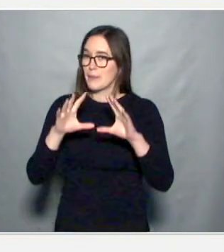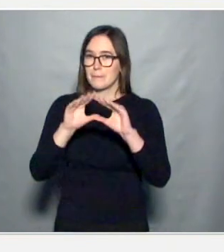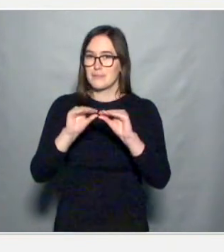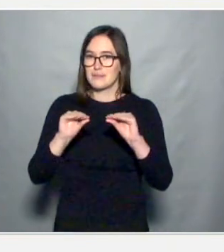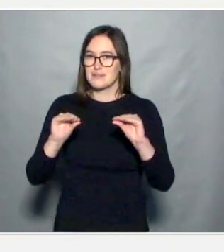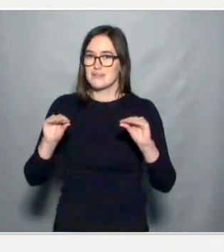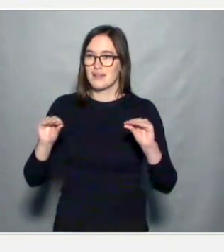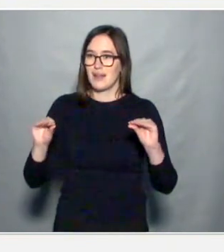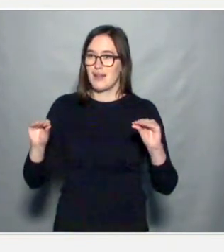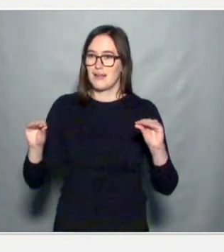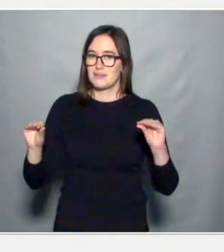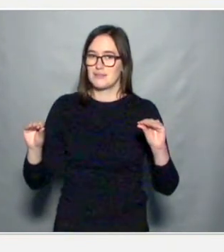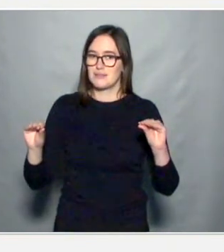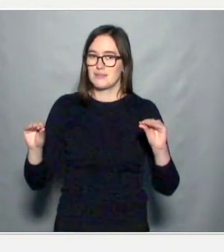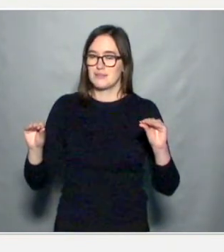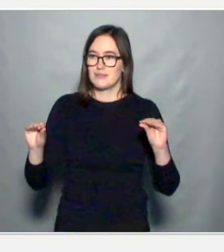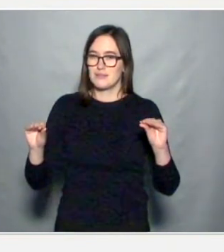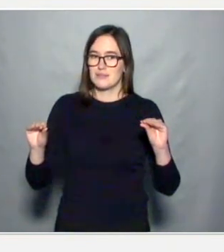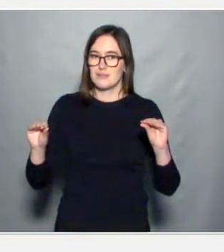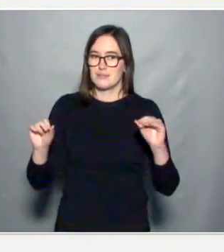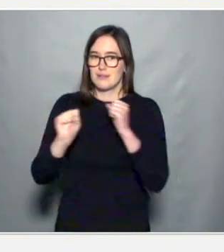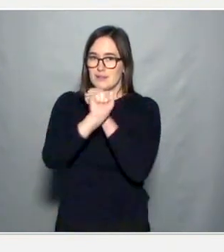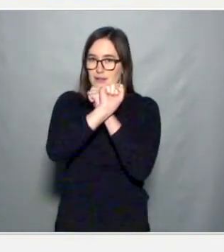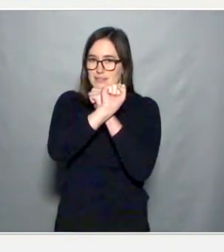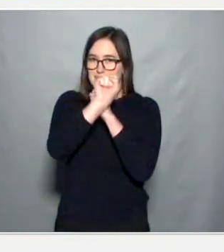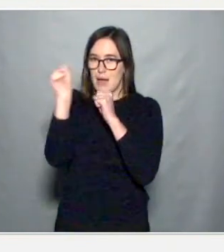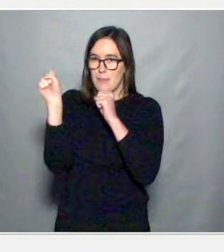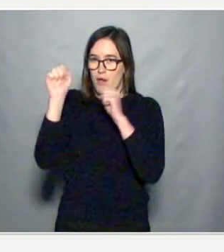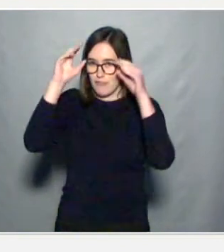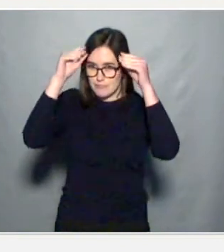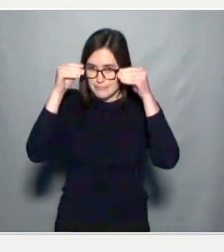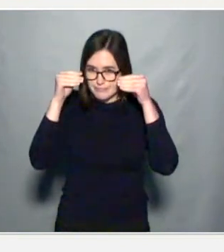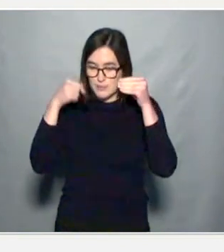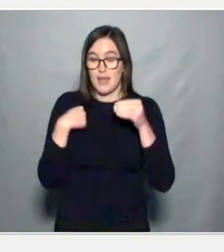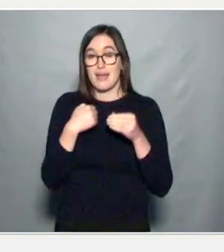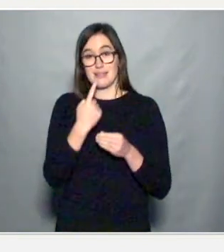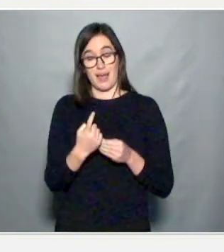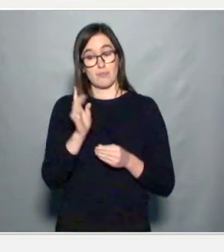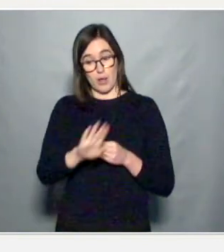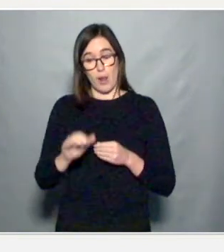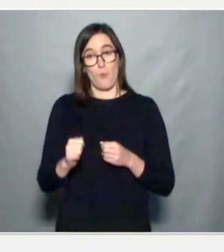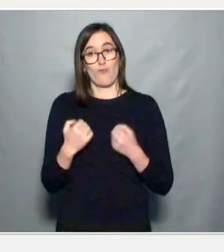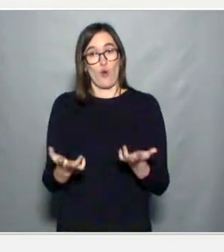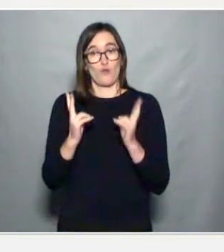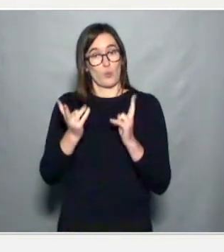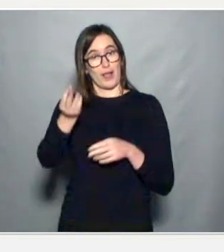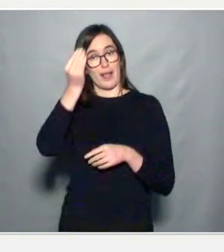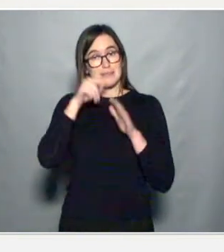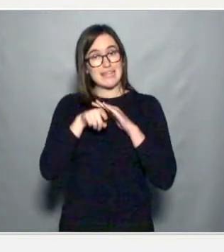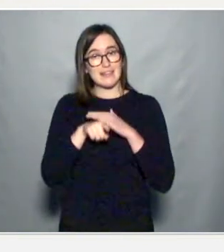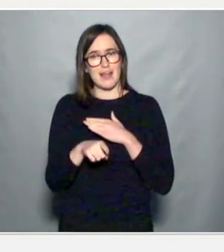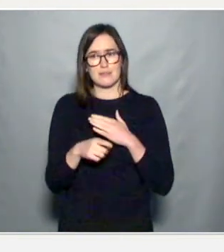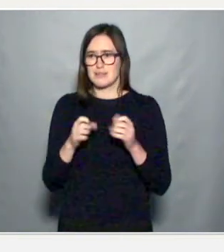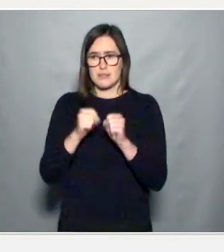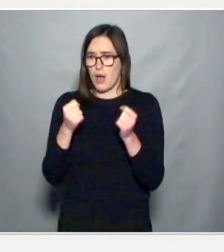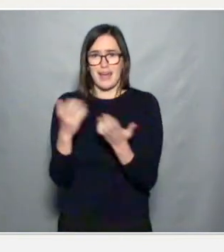Skärmat av. Så jag brukar säga, låt barnen ha keps inomhus. Det gör ju inte någon illa